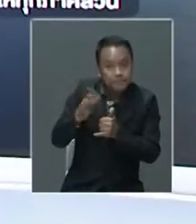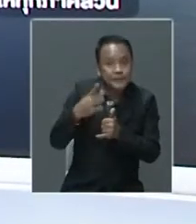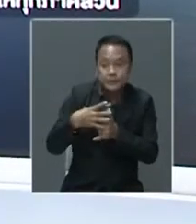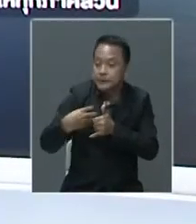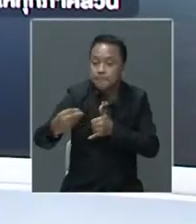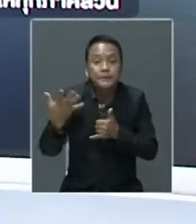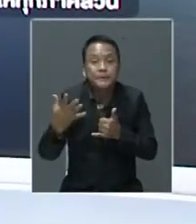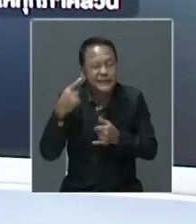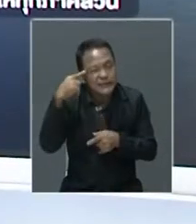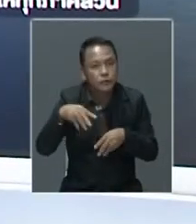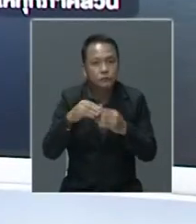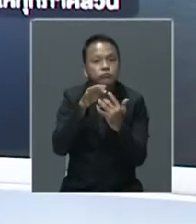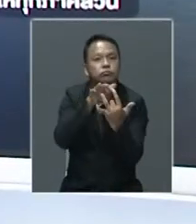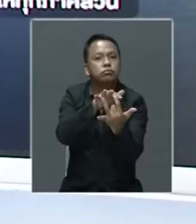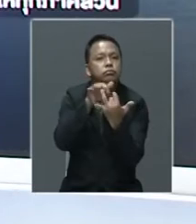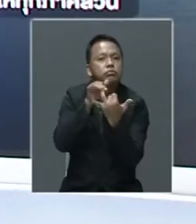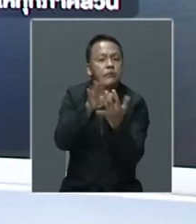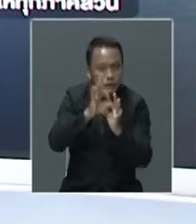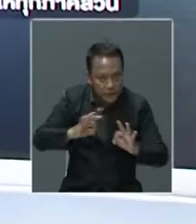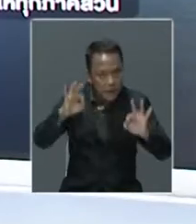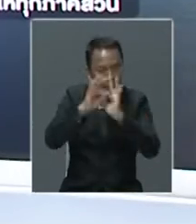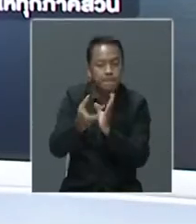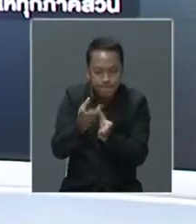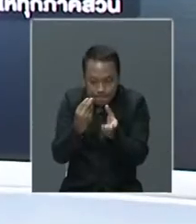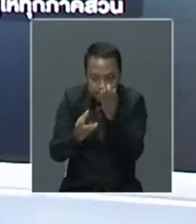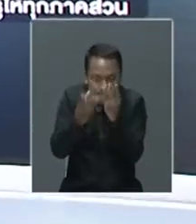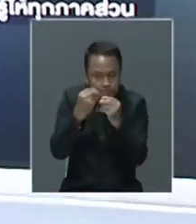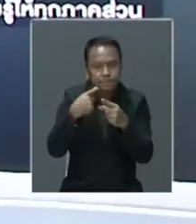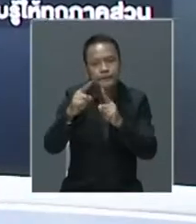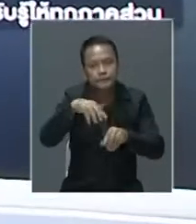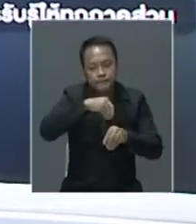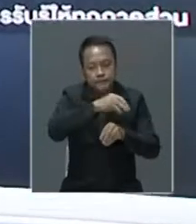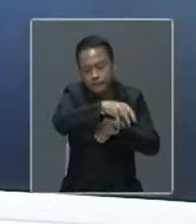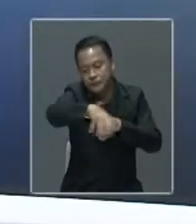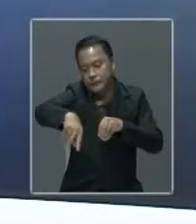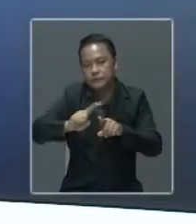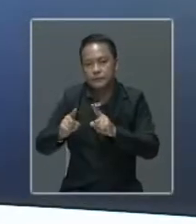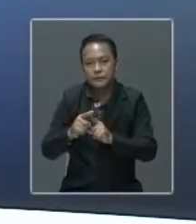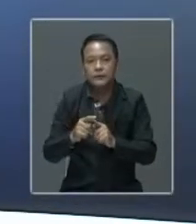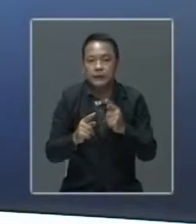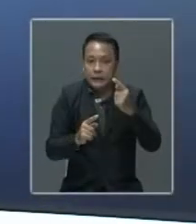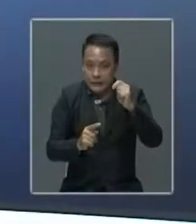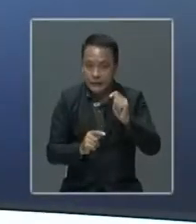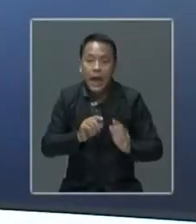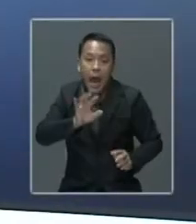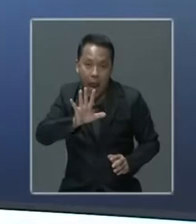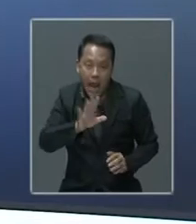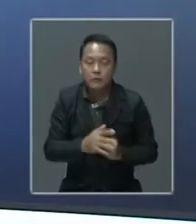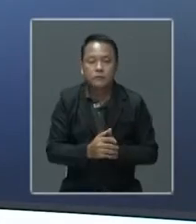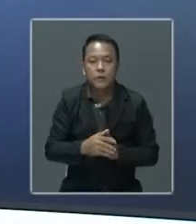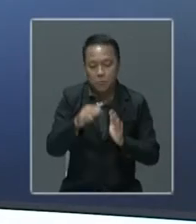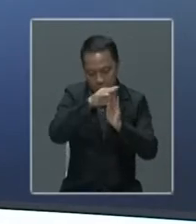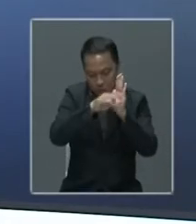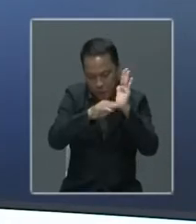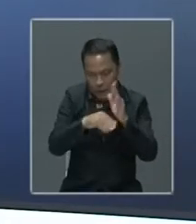ซึ่งก็จะใช้การสื่อสารที่เน้นสร้างการรับรู้ให้กับทุกภาคส่วนนี่ก็เป็น ทีทั้งหมด5ตัวตามนโยบายน